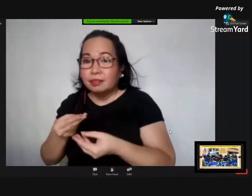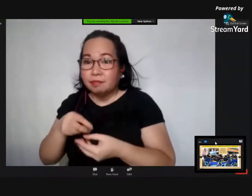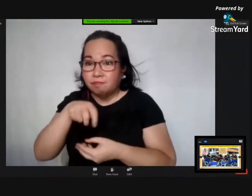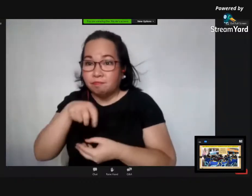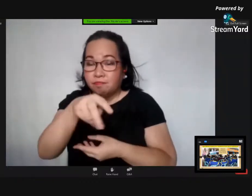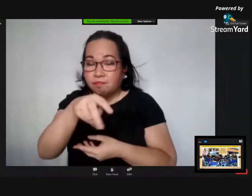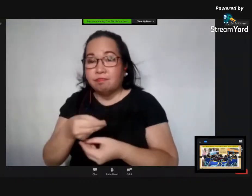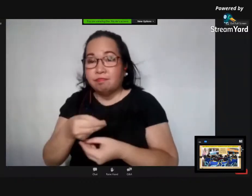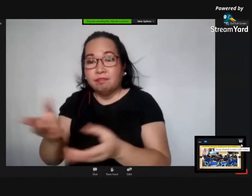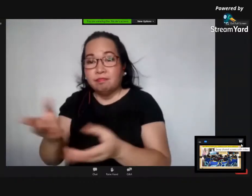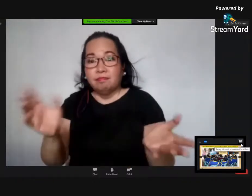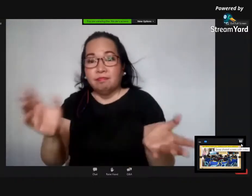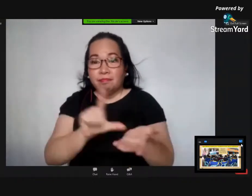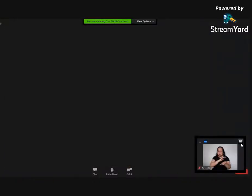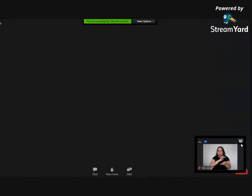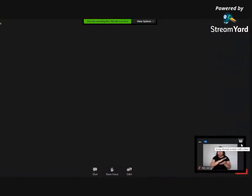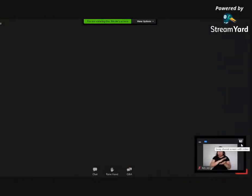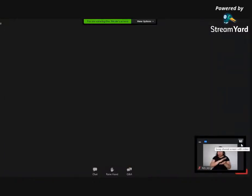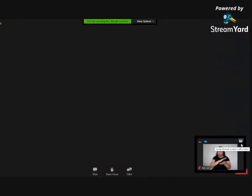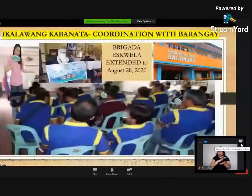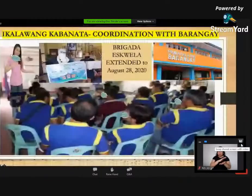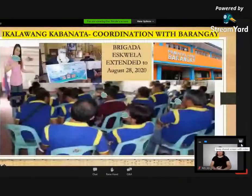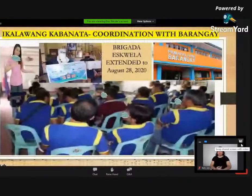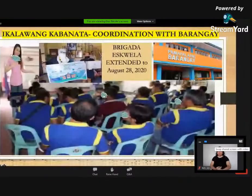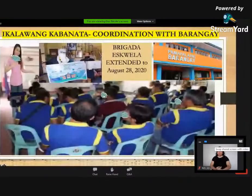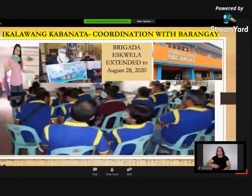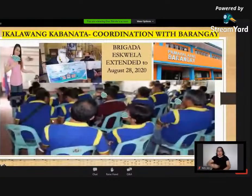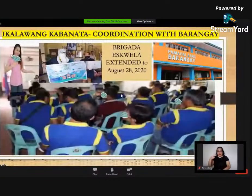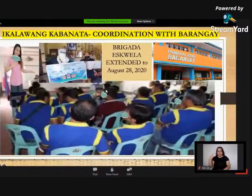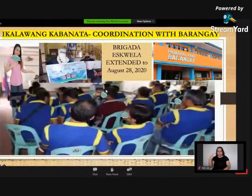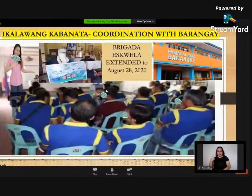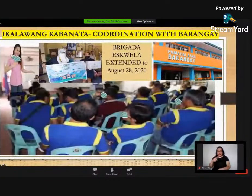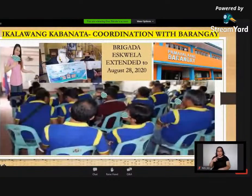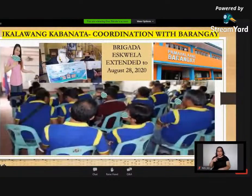Now dito po sa ikalawang kabanata,